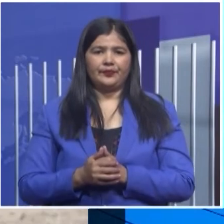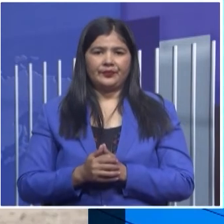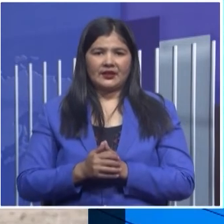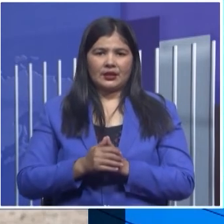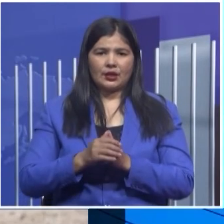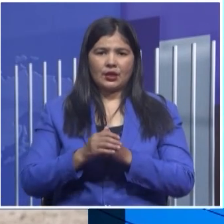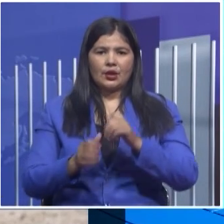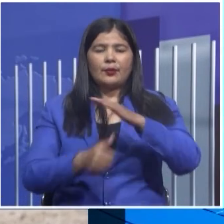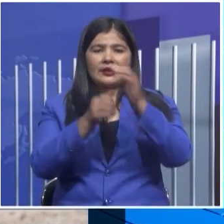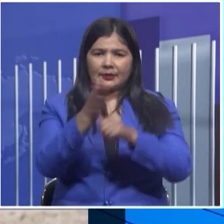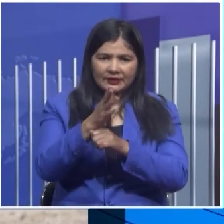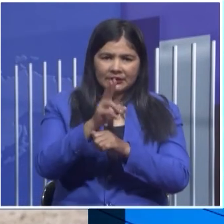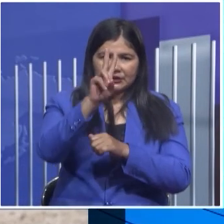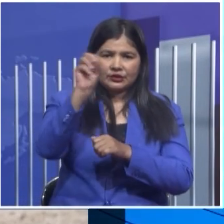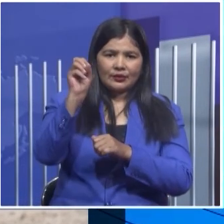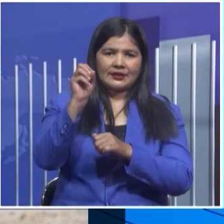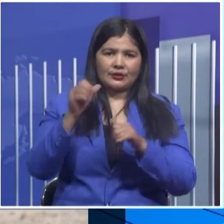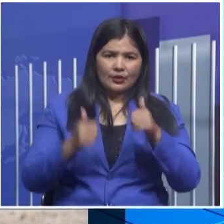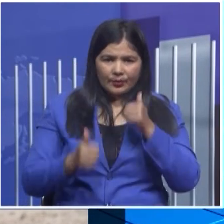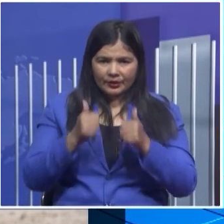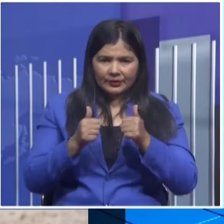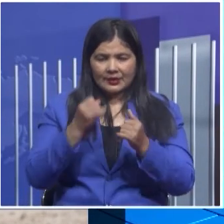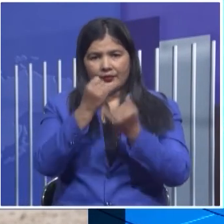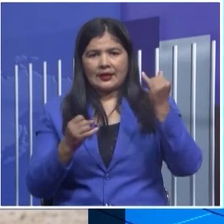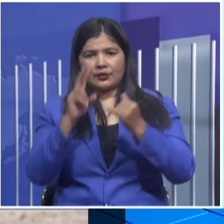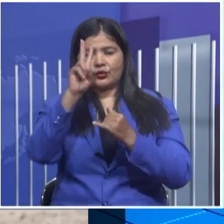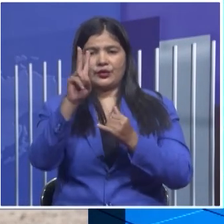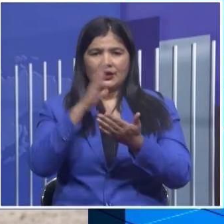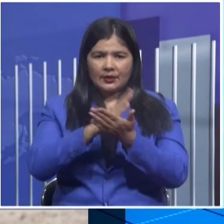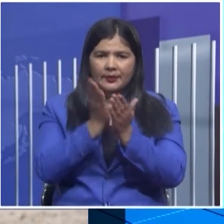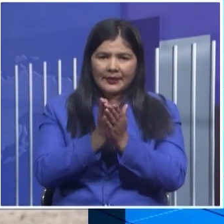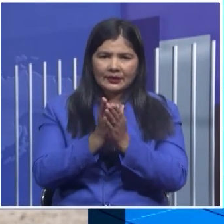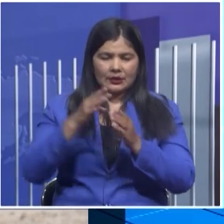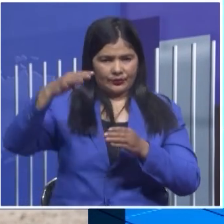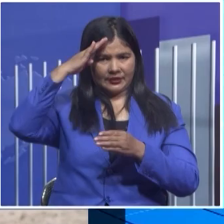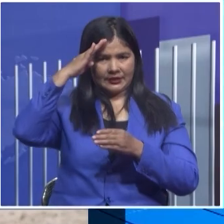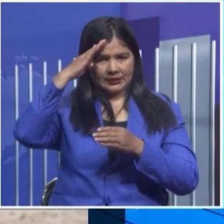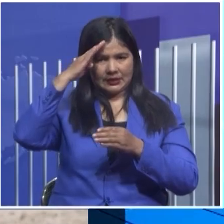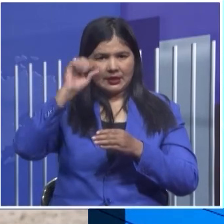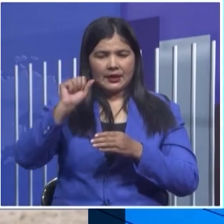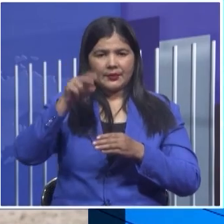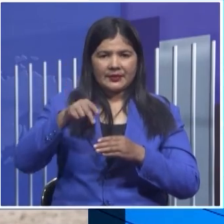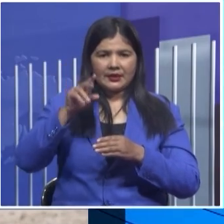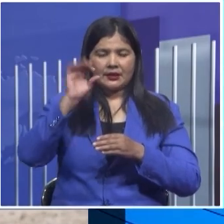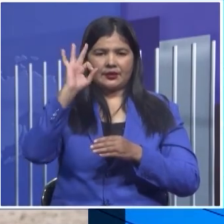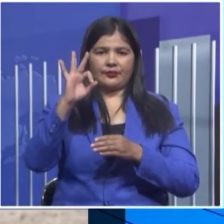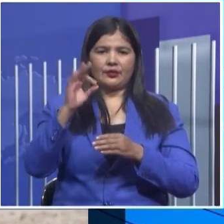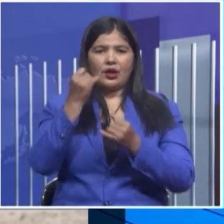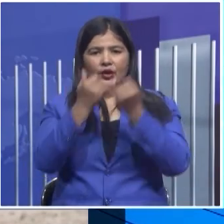र प्रधानमन्त्री कप T20 क्रिकेट प्रतियोगिताको फाइनलमा दुई विभागीय टोली पुलिस र एपीएफको प्रवेश। अन्तिम खेल भोलि हुने।